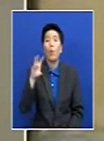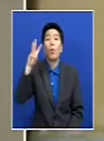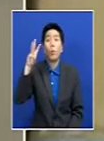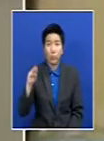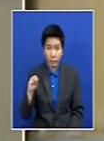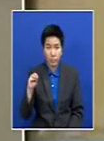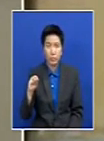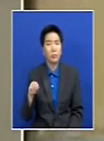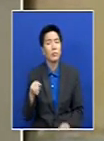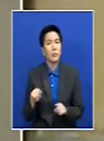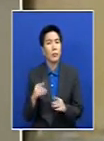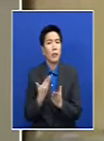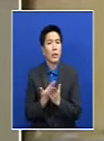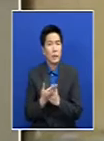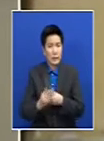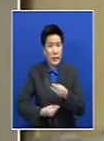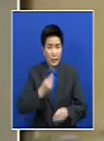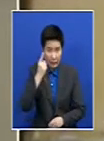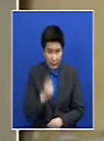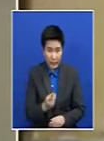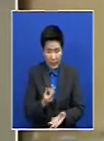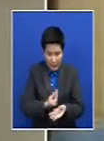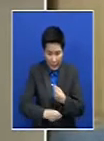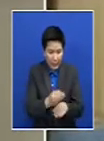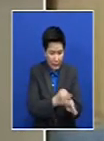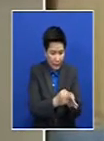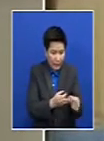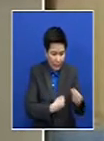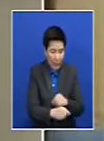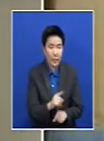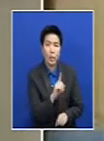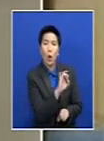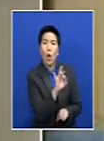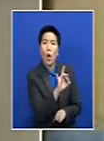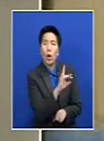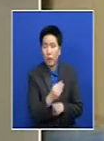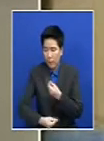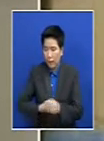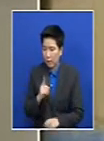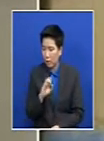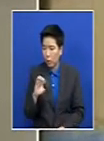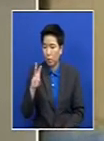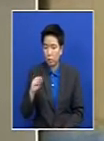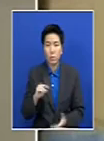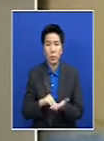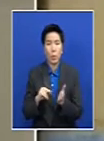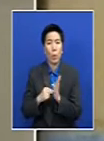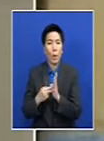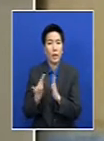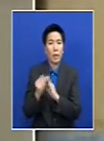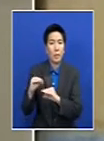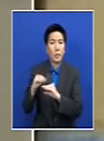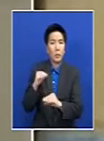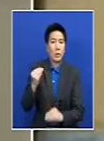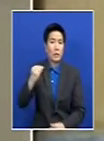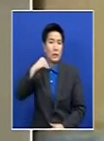160บาทซึ่งราคาจำหน่ายจริงที่แลกจากธนาคารตรงๆก็คือ100บาทนะคะก็ถือว่าค้ากำไรแล้วค่ะธ